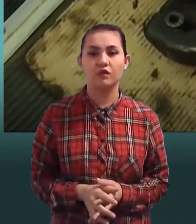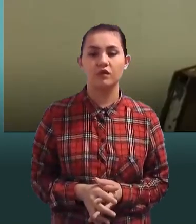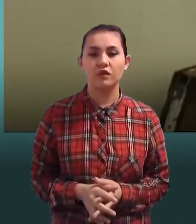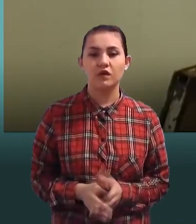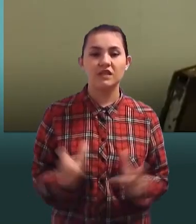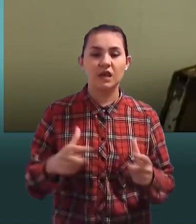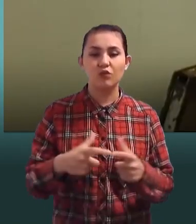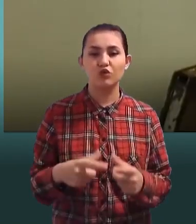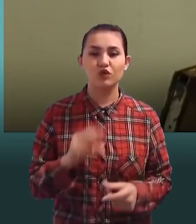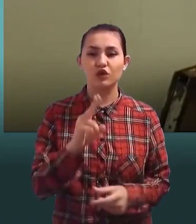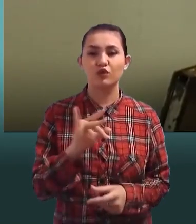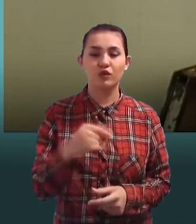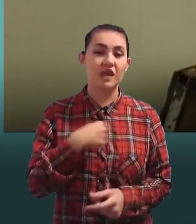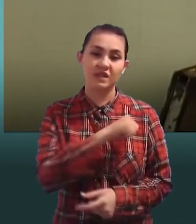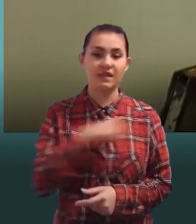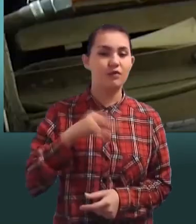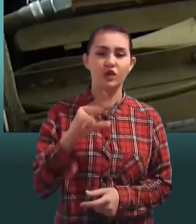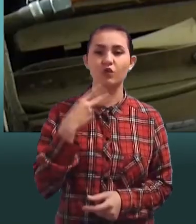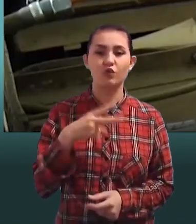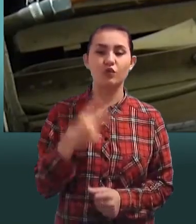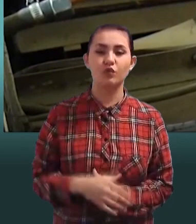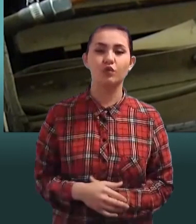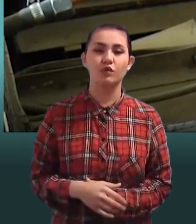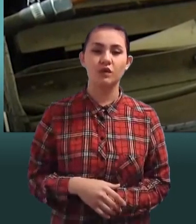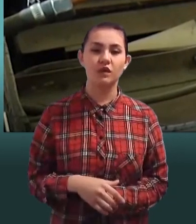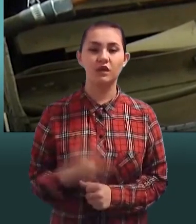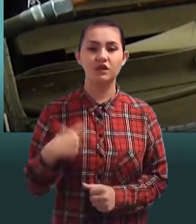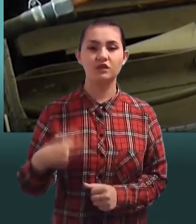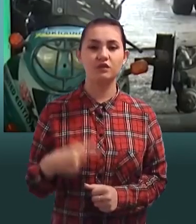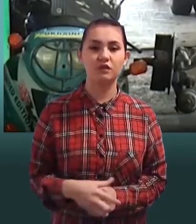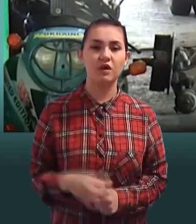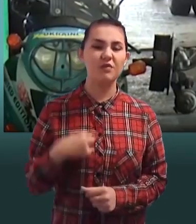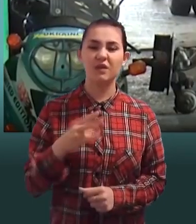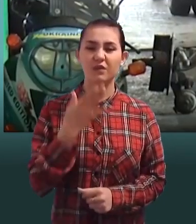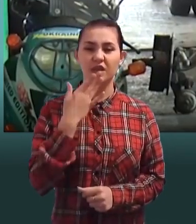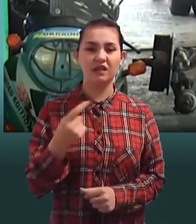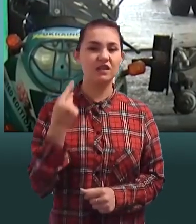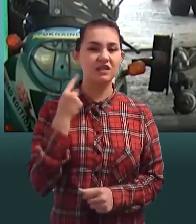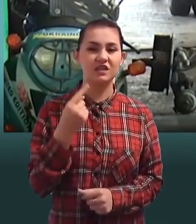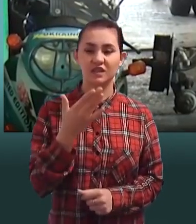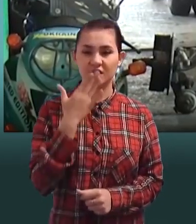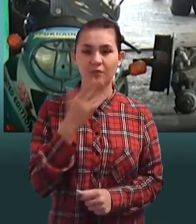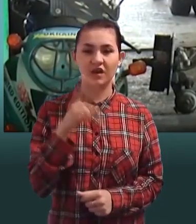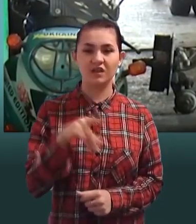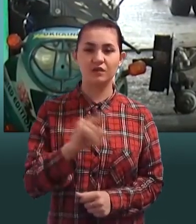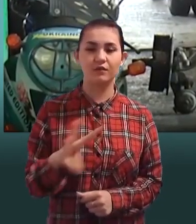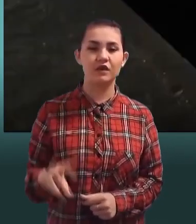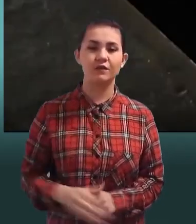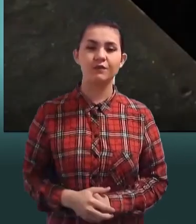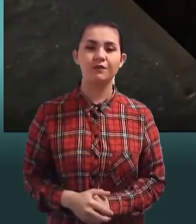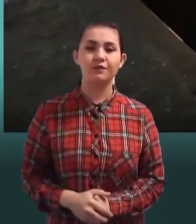беседы. Я лично сам не курю. Поэтому мне тоже это неприятно слышать запах дыма. Поэтому извините,